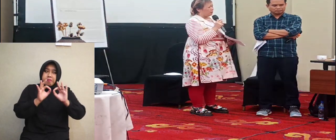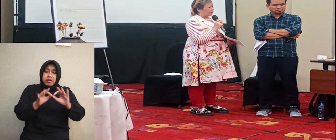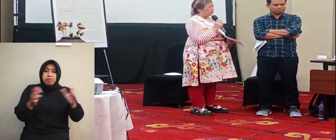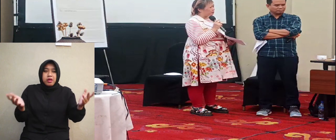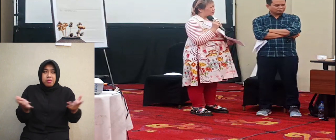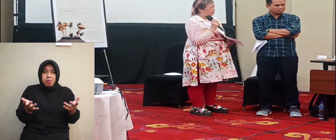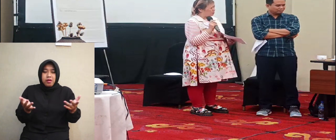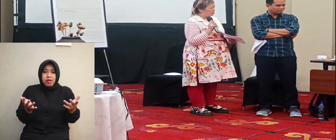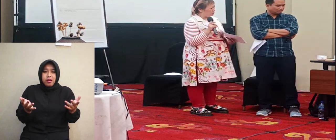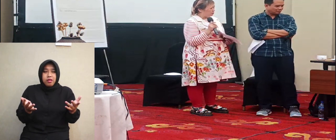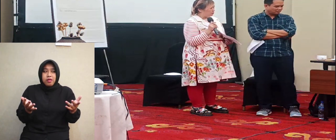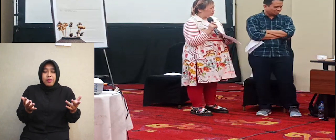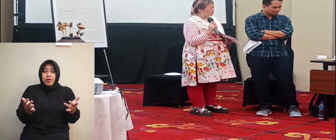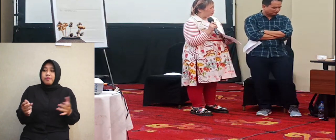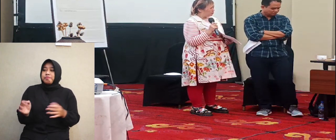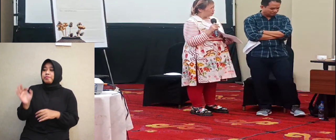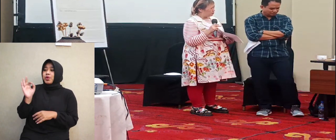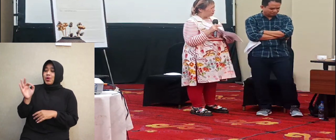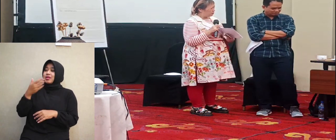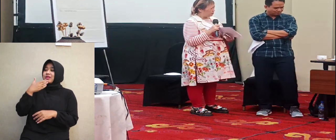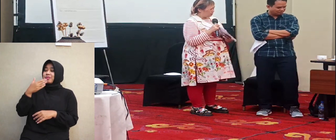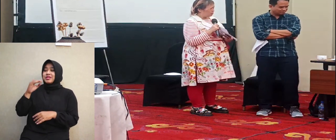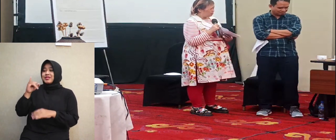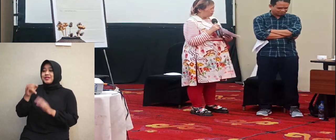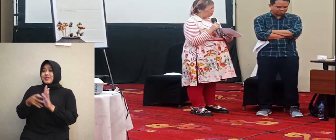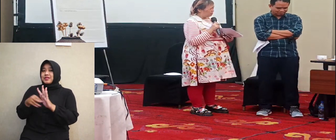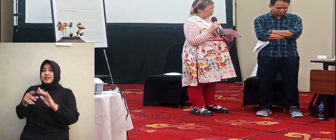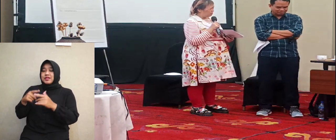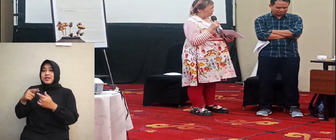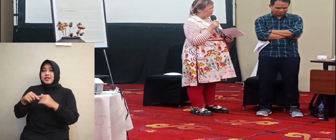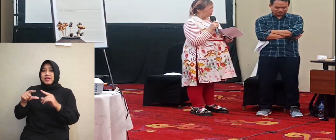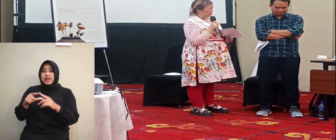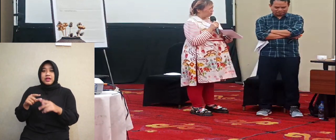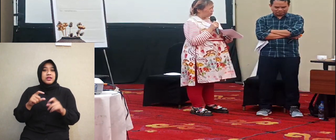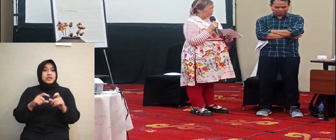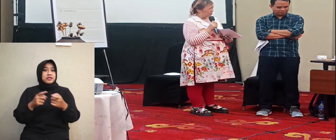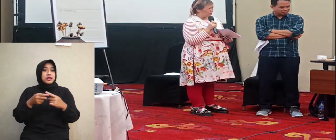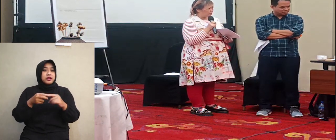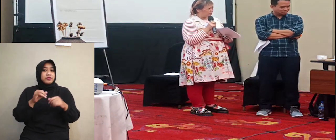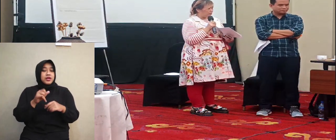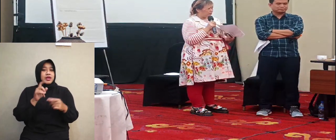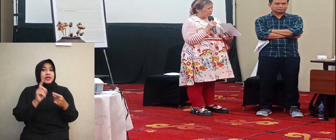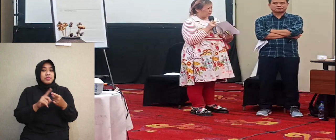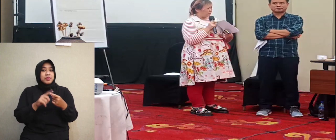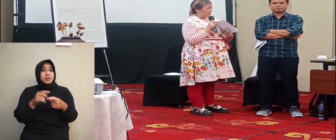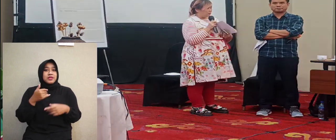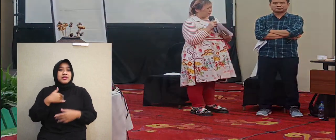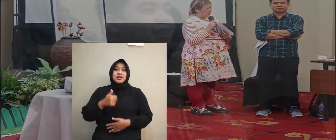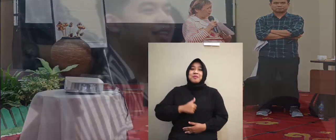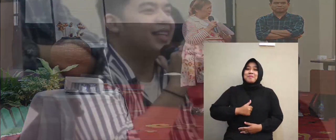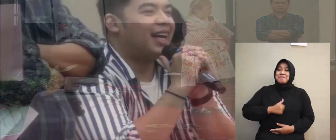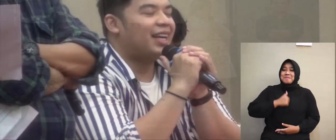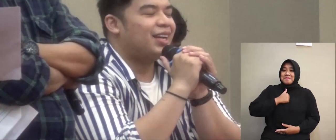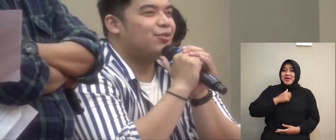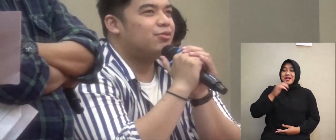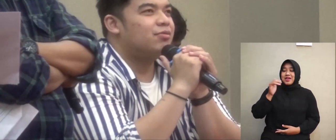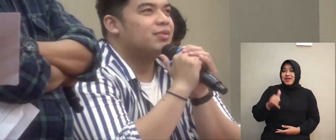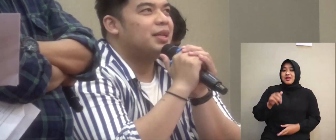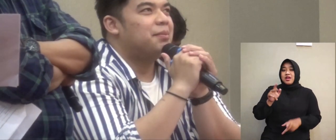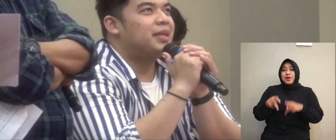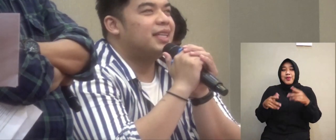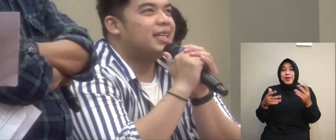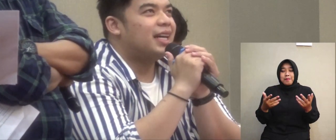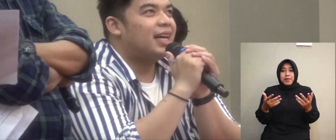oke makasih mbak Inayah Pak Syafii dan teman-teman yang saya banggakan gitu kalau